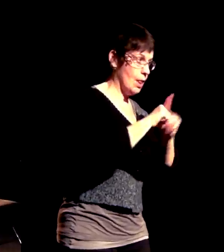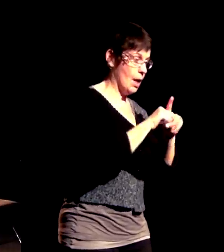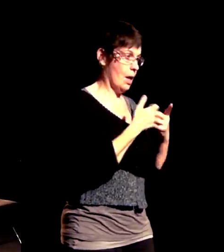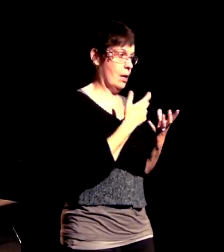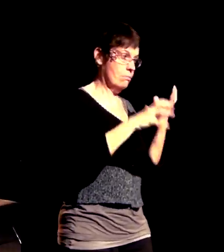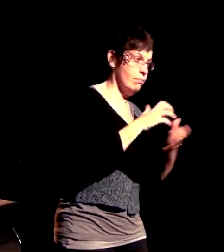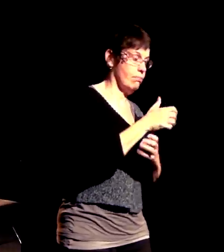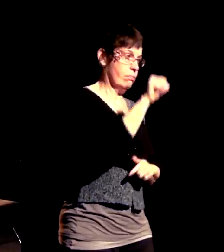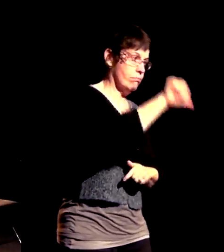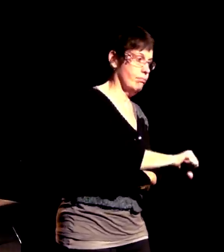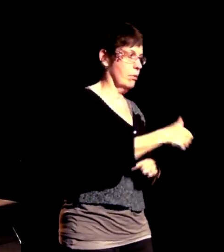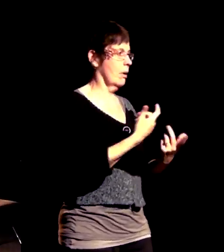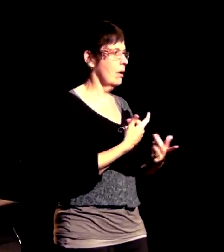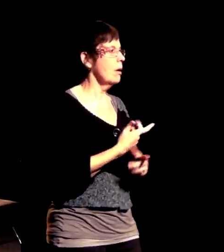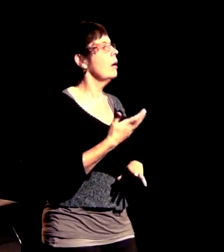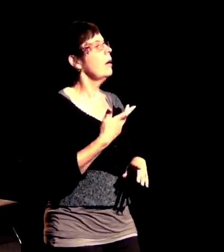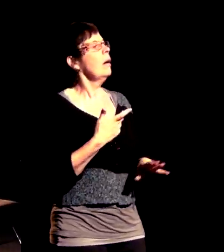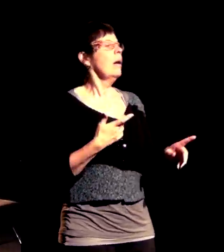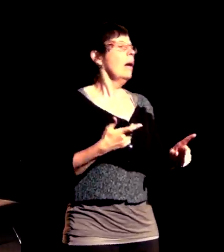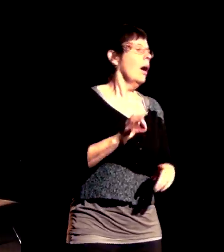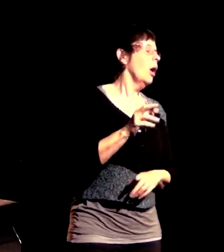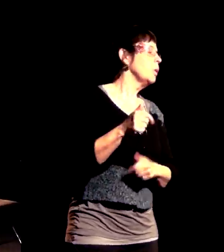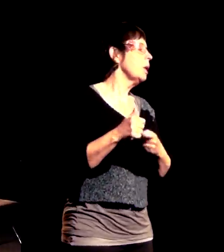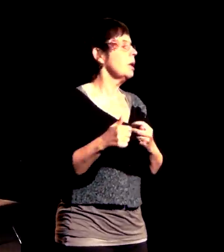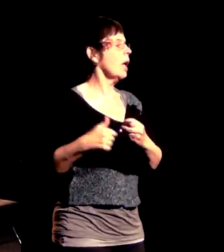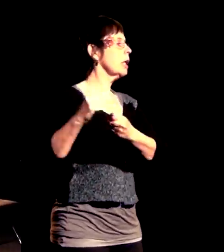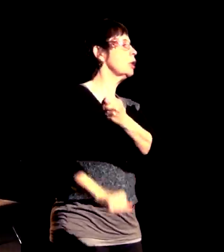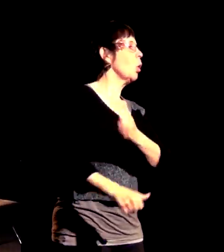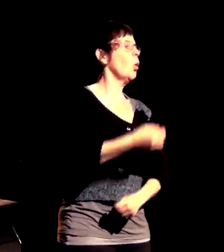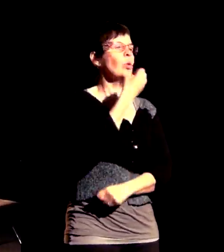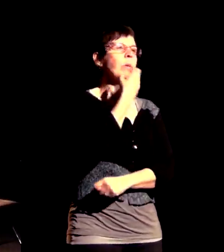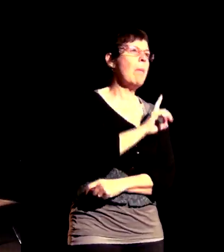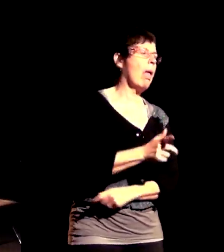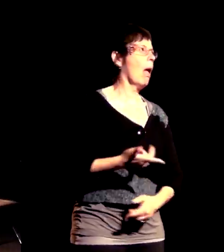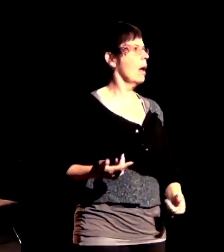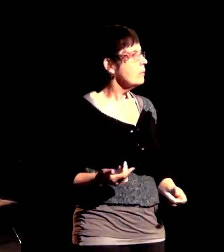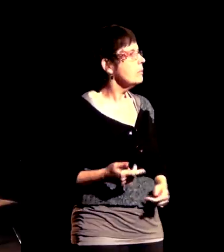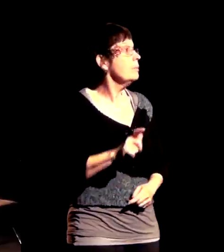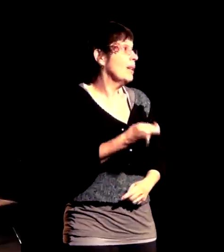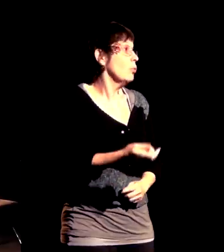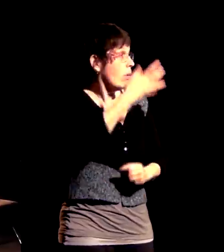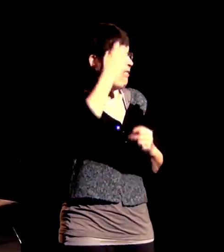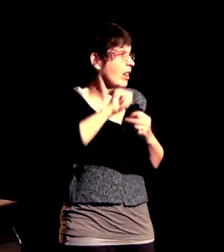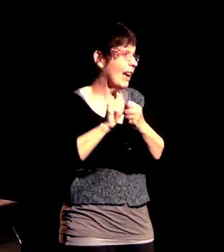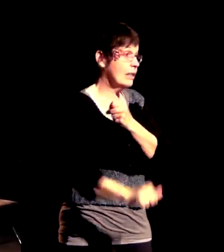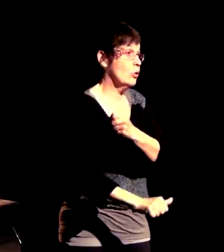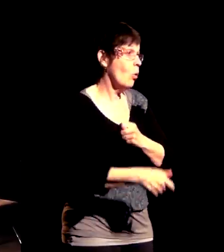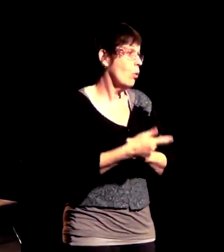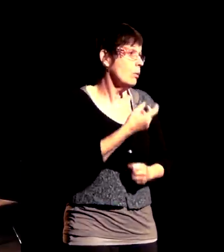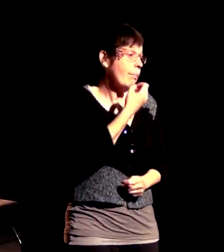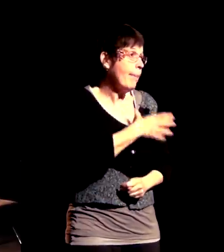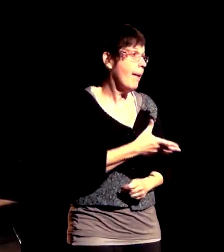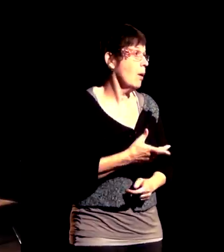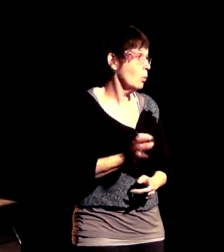avant de, en sirotant un verre de vin, dire « Ah, l'excision, c'est mal. » Bien sûr, l'excision, bien sûr, mais